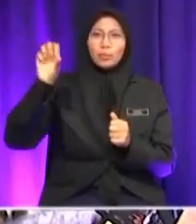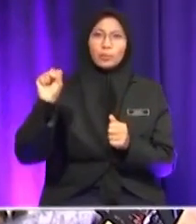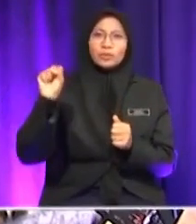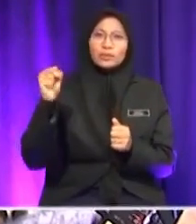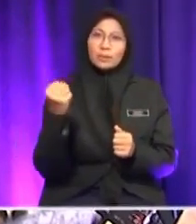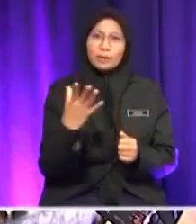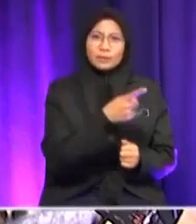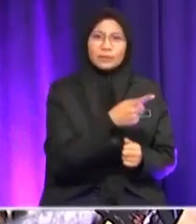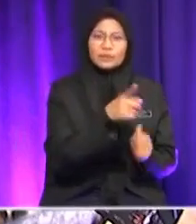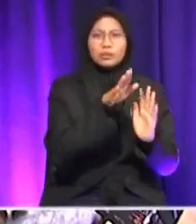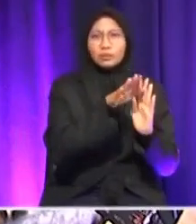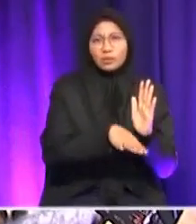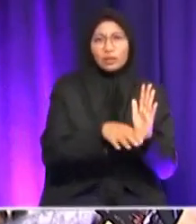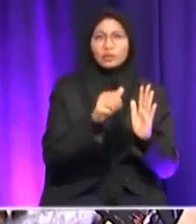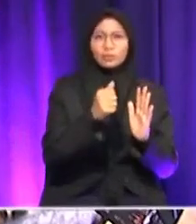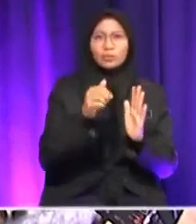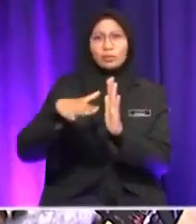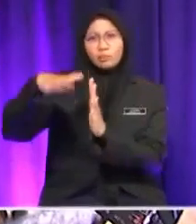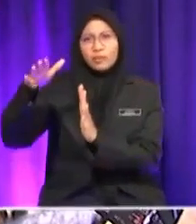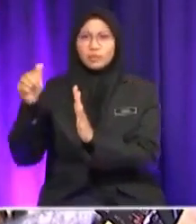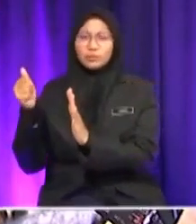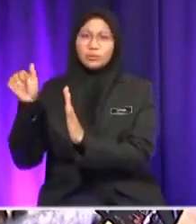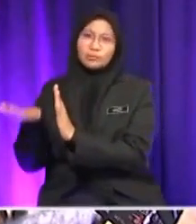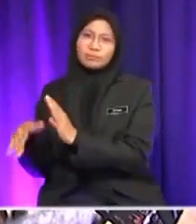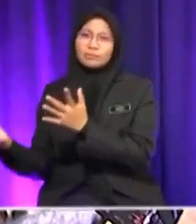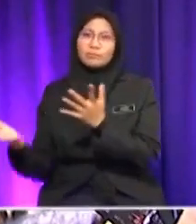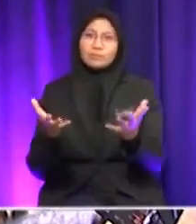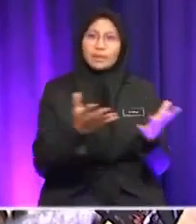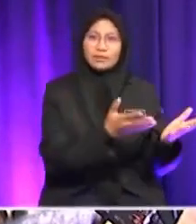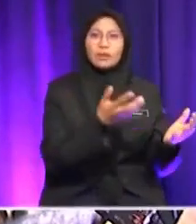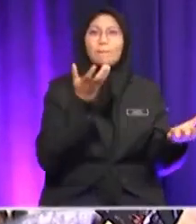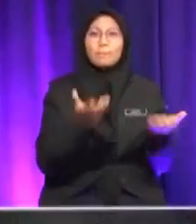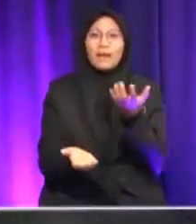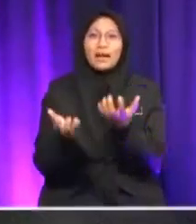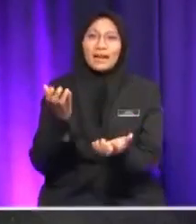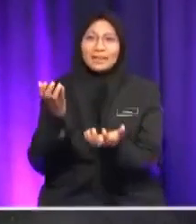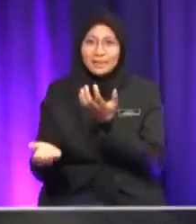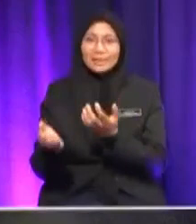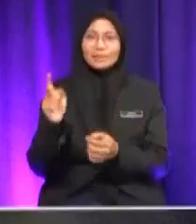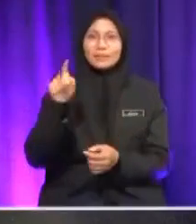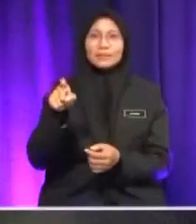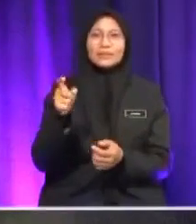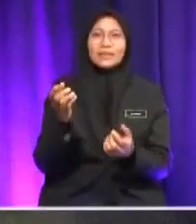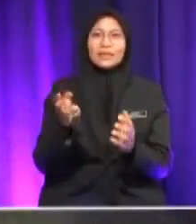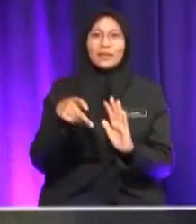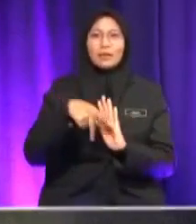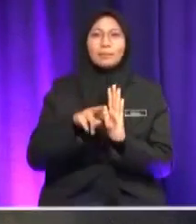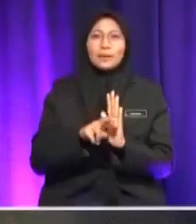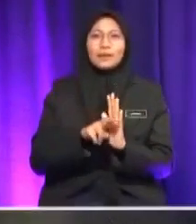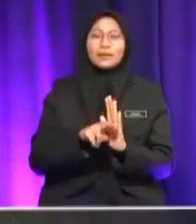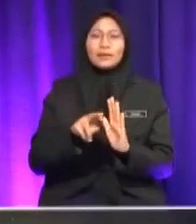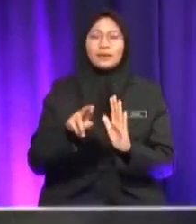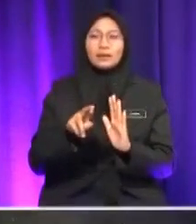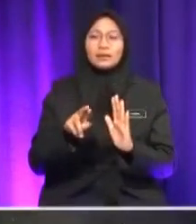kurang RM10, yang dua lagi kalau campur lebih RM10. So, saya beli daripada yang murah. Tepat sekali, Ju. Kita kena buat